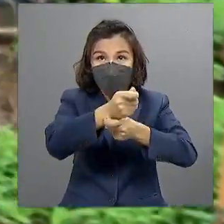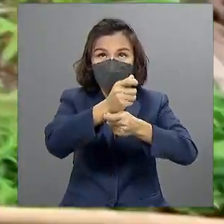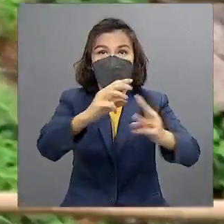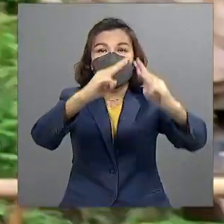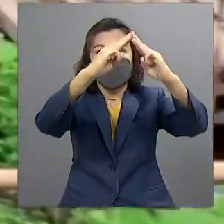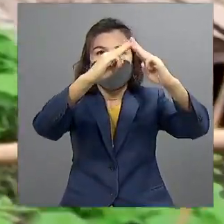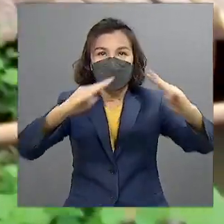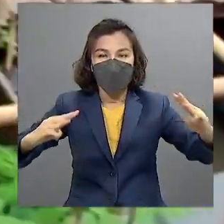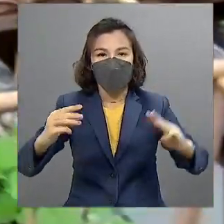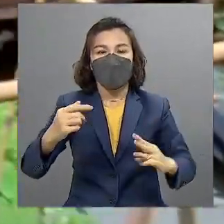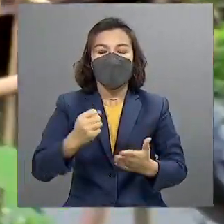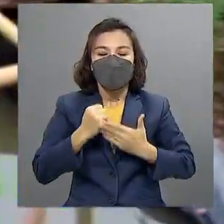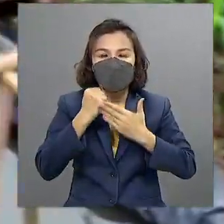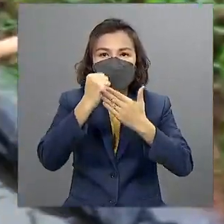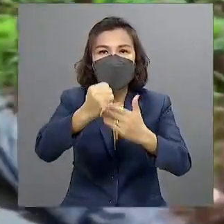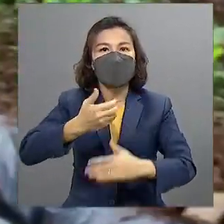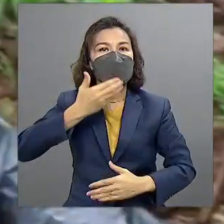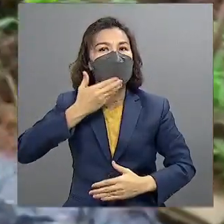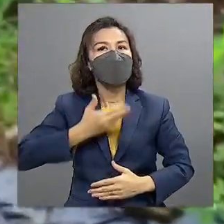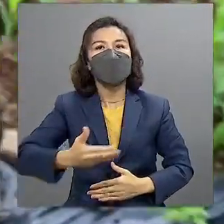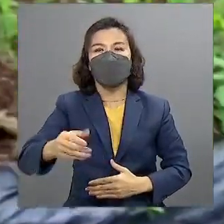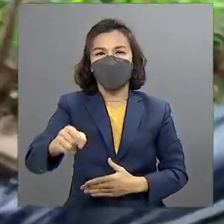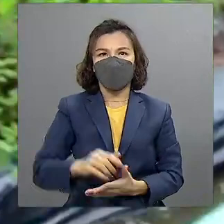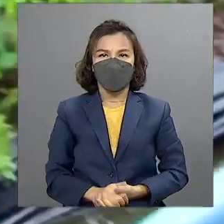ยั่งยืนต่อไปค่ะ